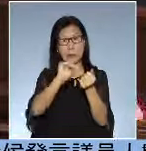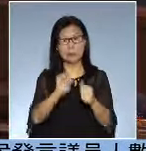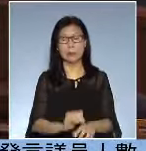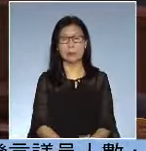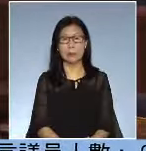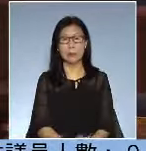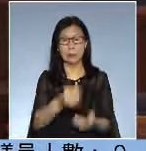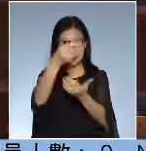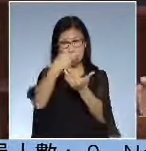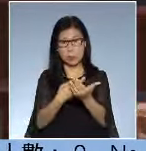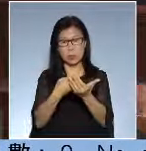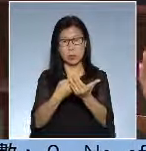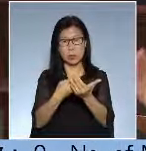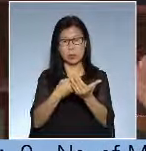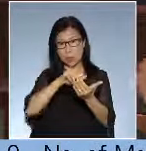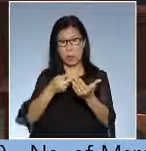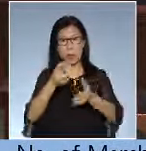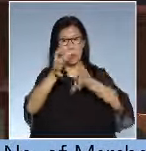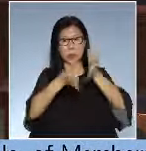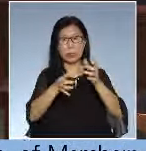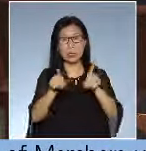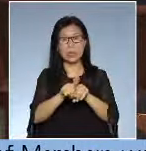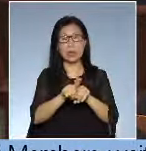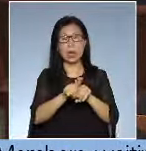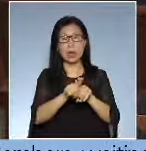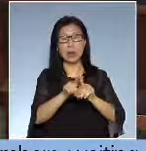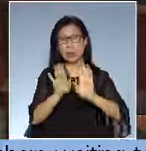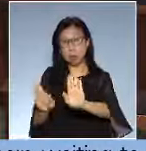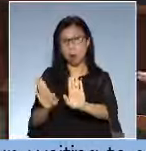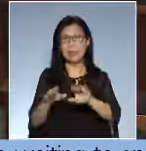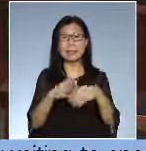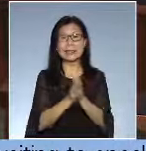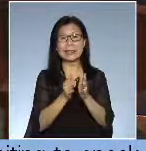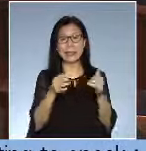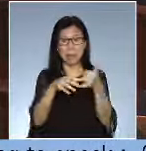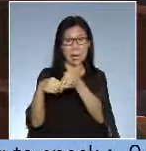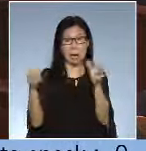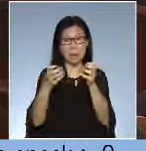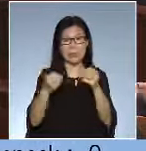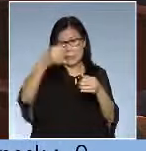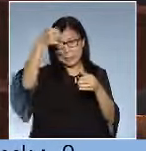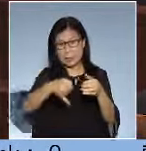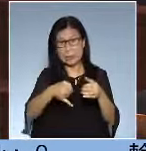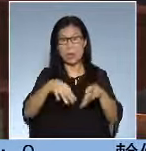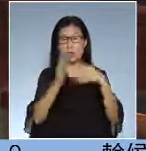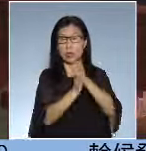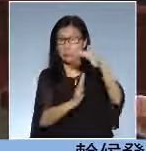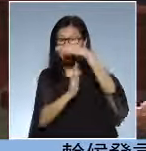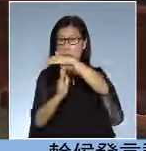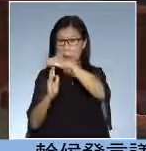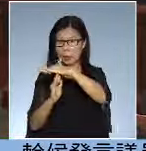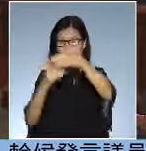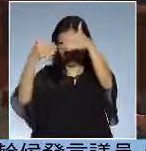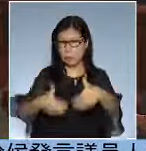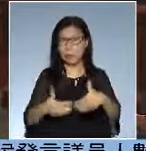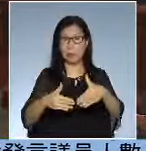次修改議事規則並不能杜絕拉布，我們沒有封了道門就說以後禁止不能拉布，沒有這件